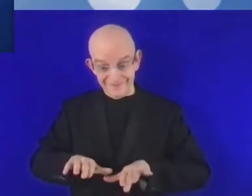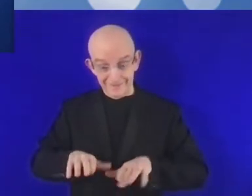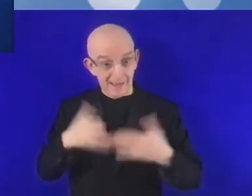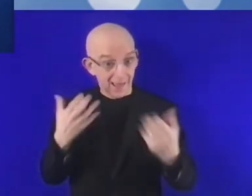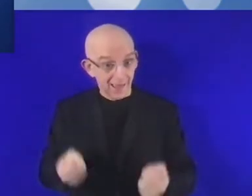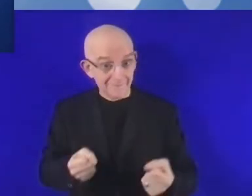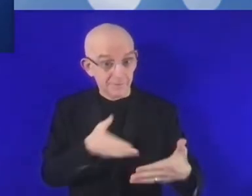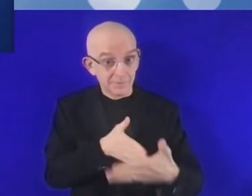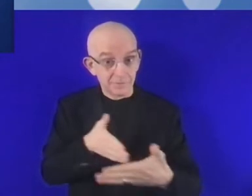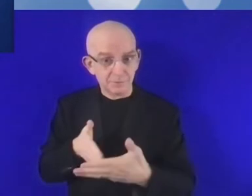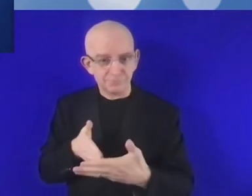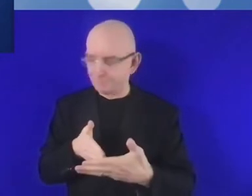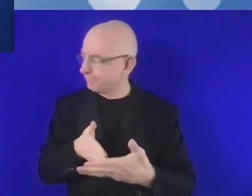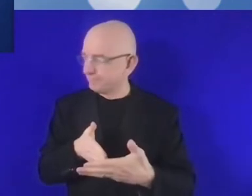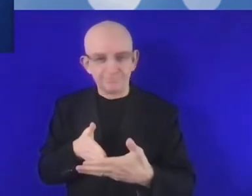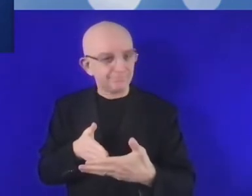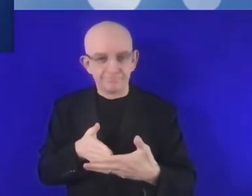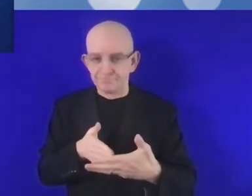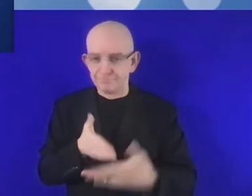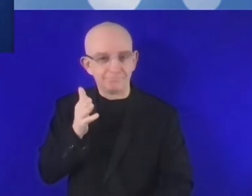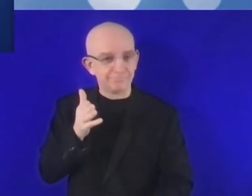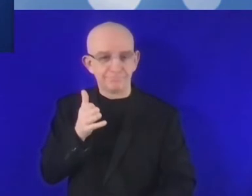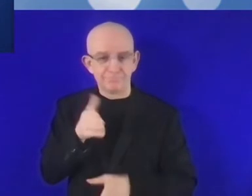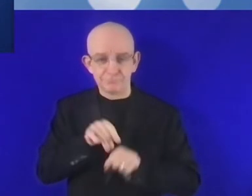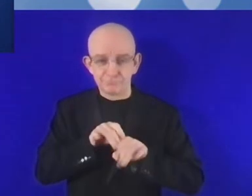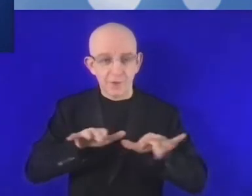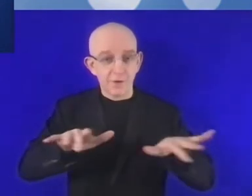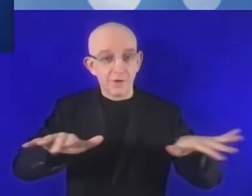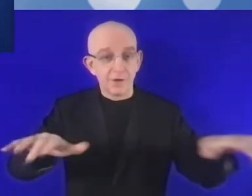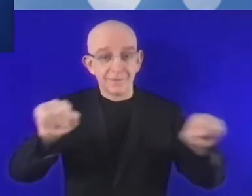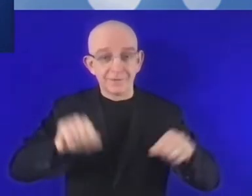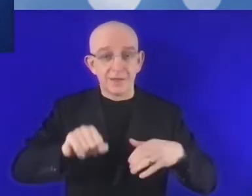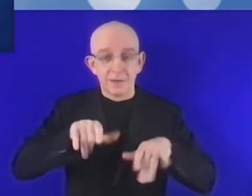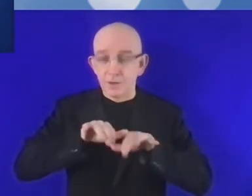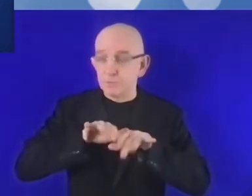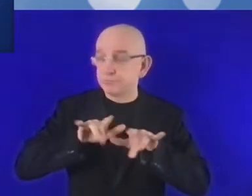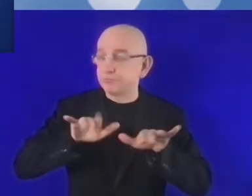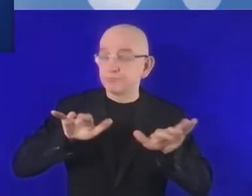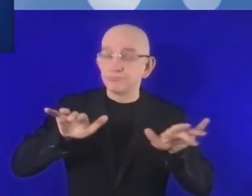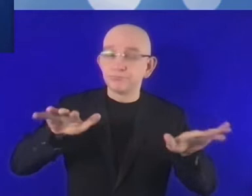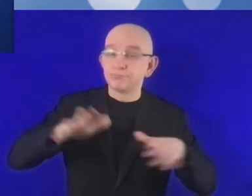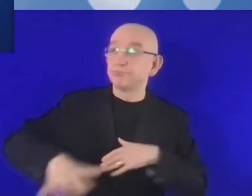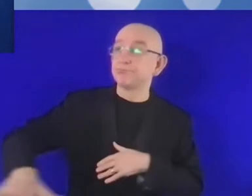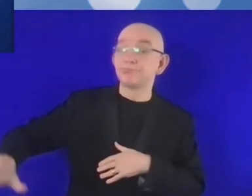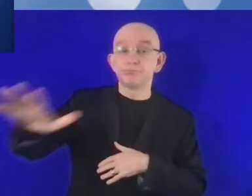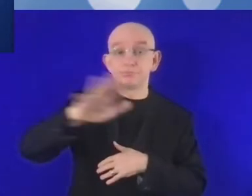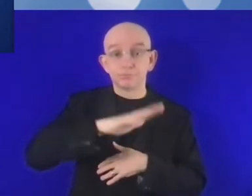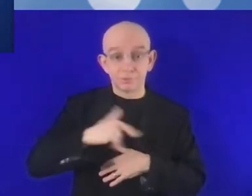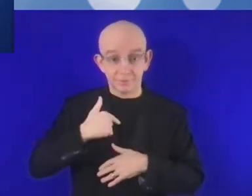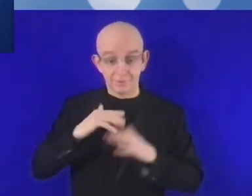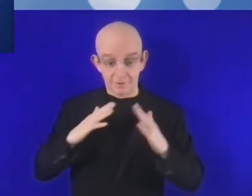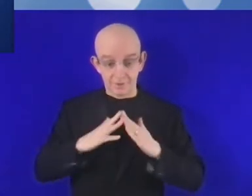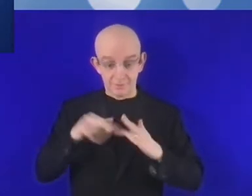حدود؟ وإذا كان ذلك هل نستطيع أن نوسعها إلى خارج العادات